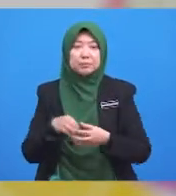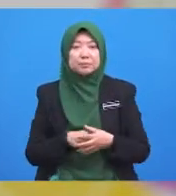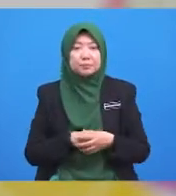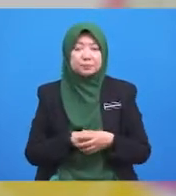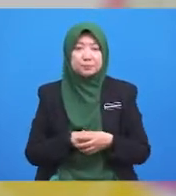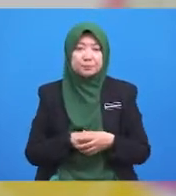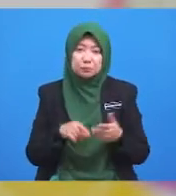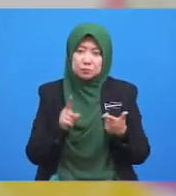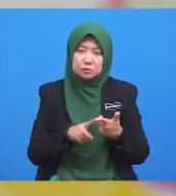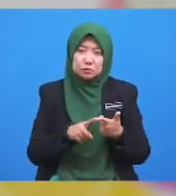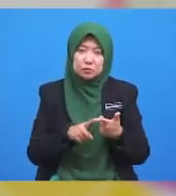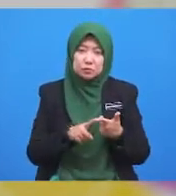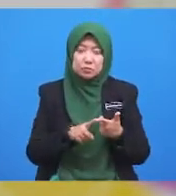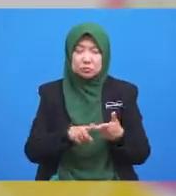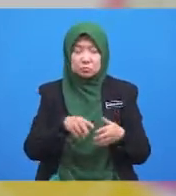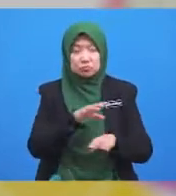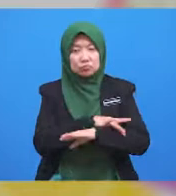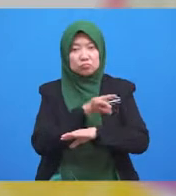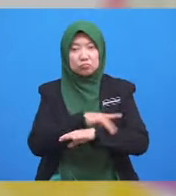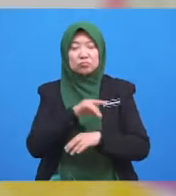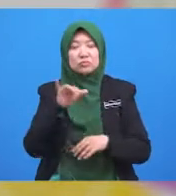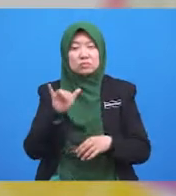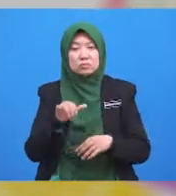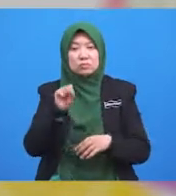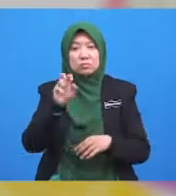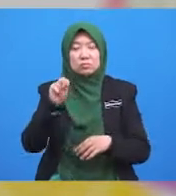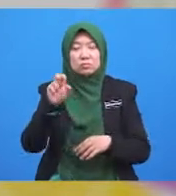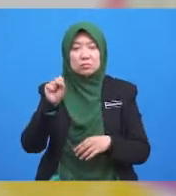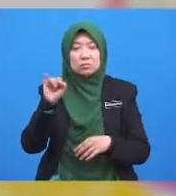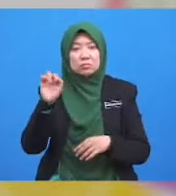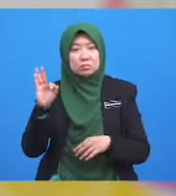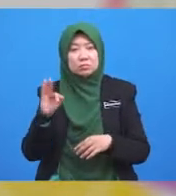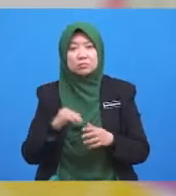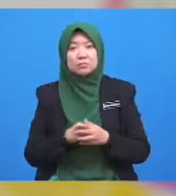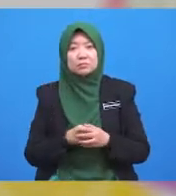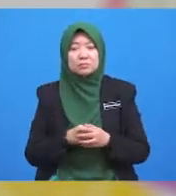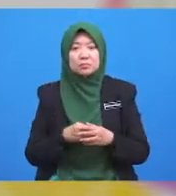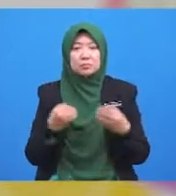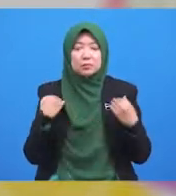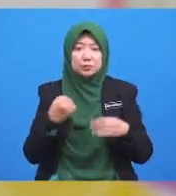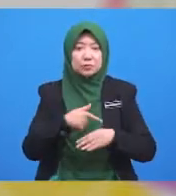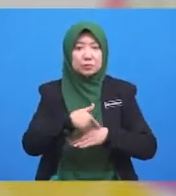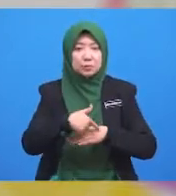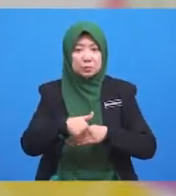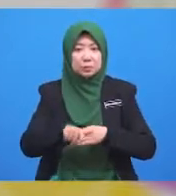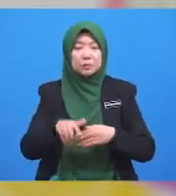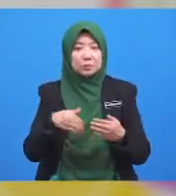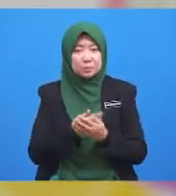2. Mempunyai kulit yang sensitif. 3. Mempunyai tanda lebam yang